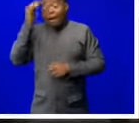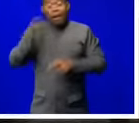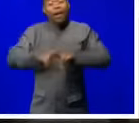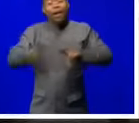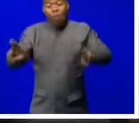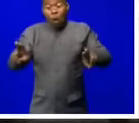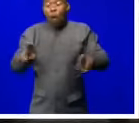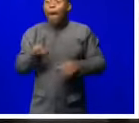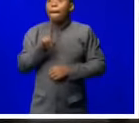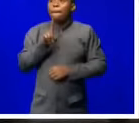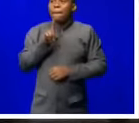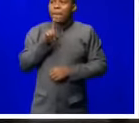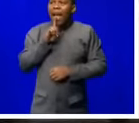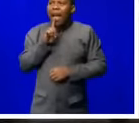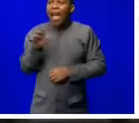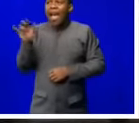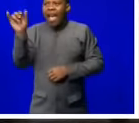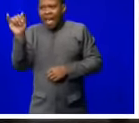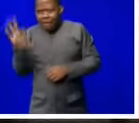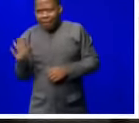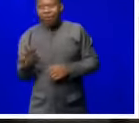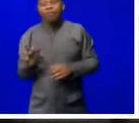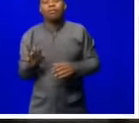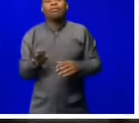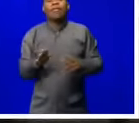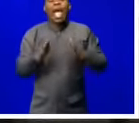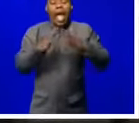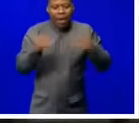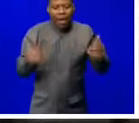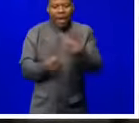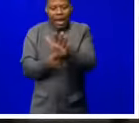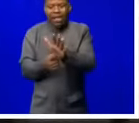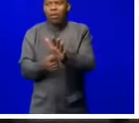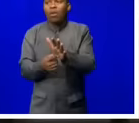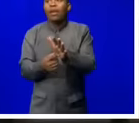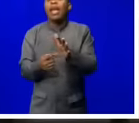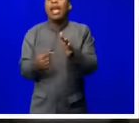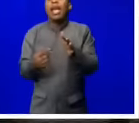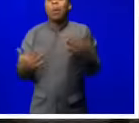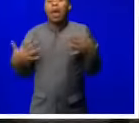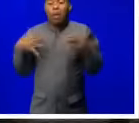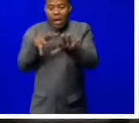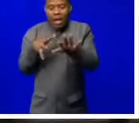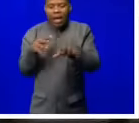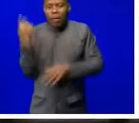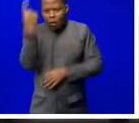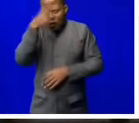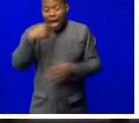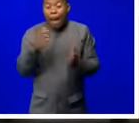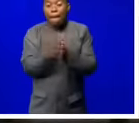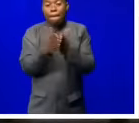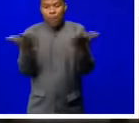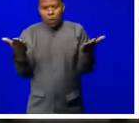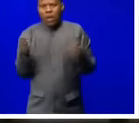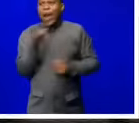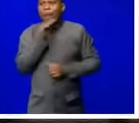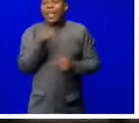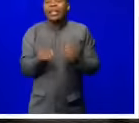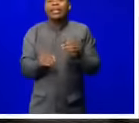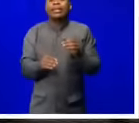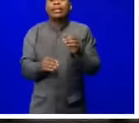lenjeni nebekunene nase uyispeculator nje obese ibona la social media igijima khona nje. I-social media ifana